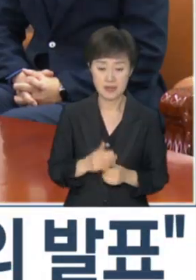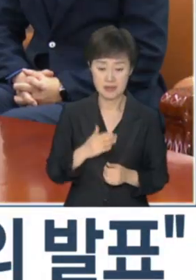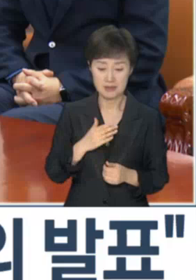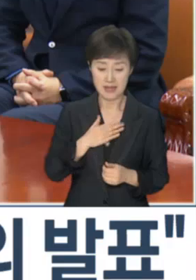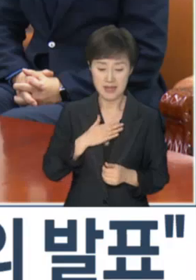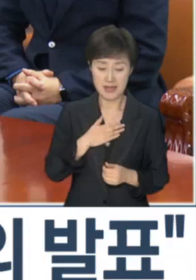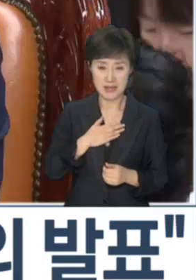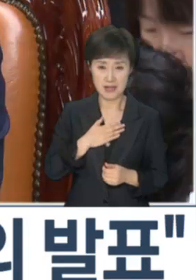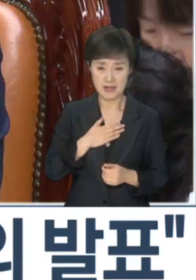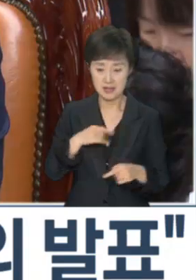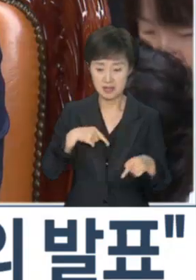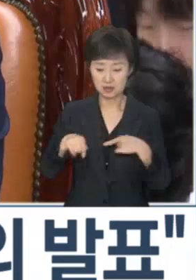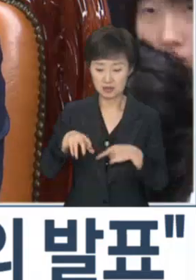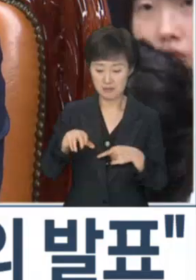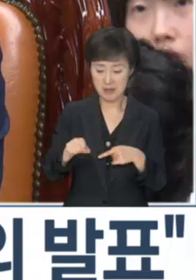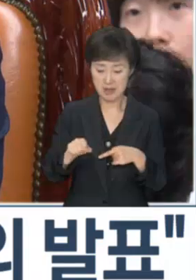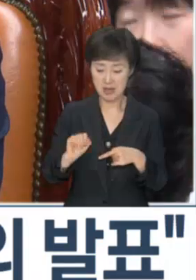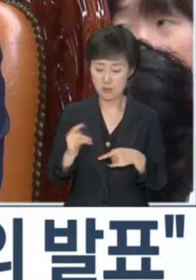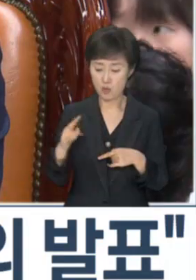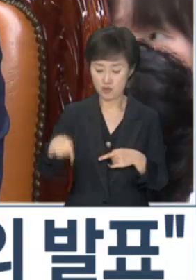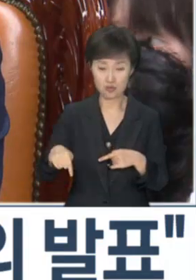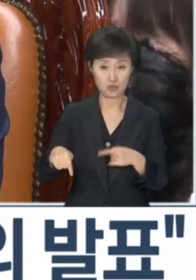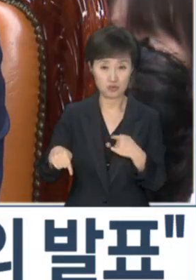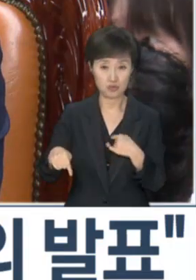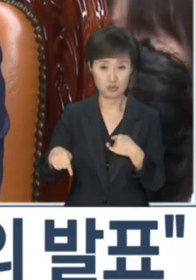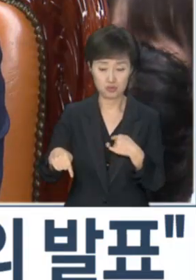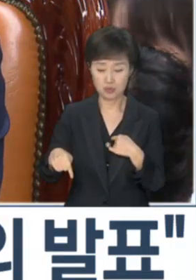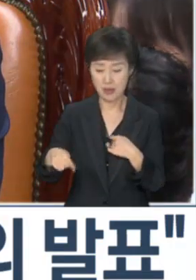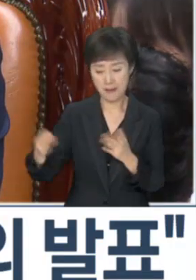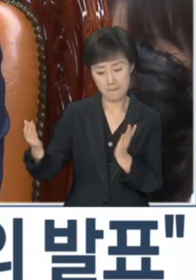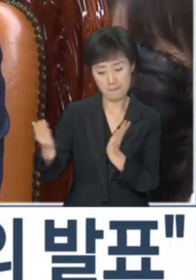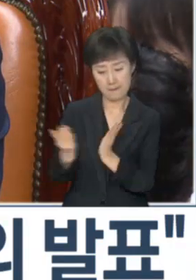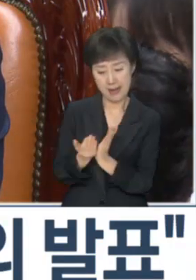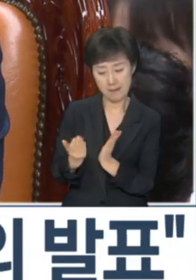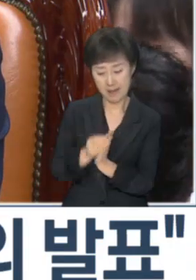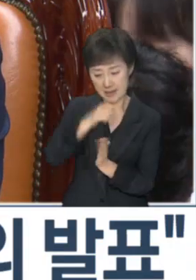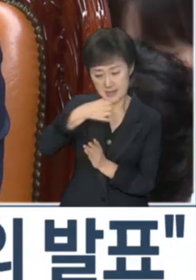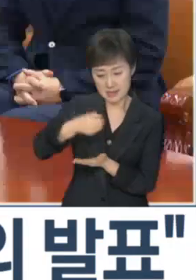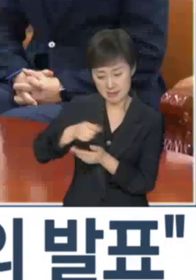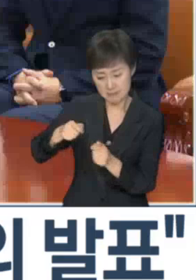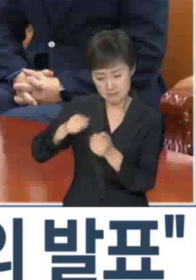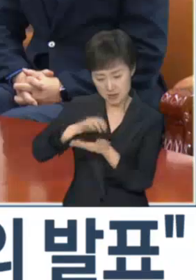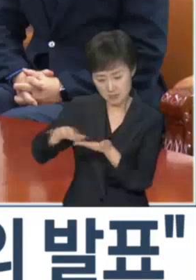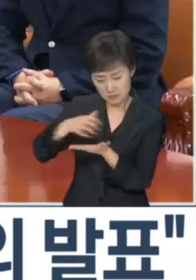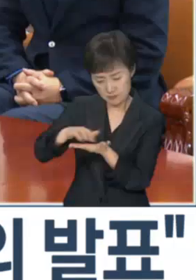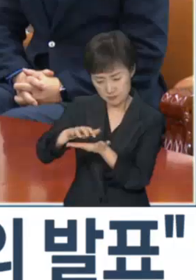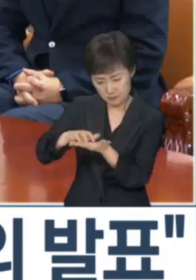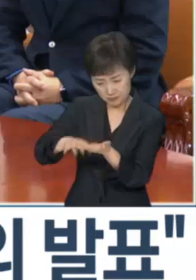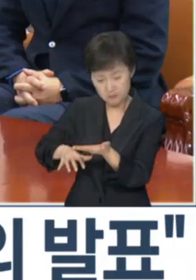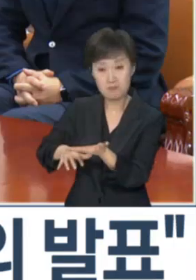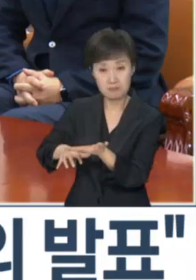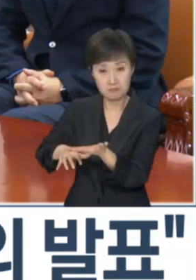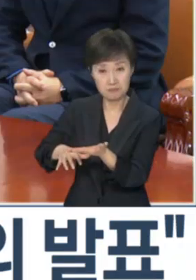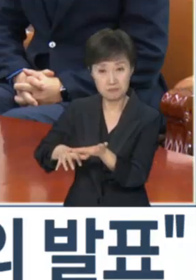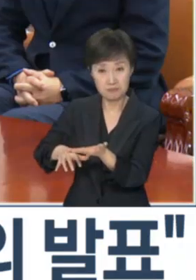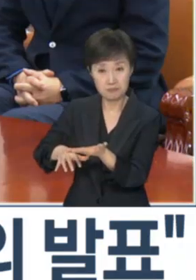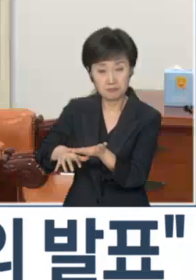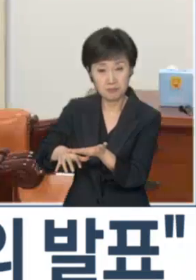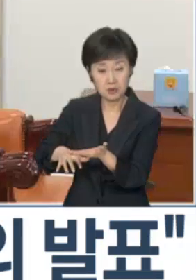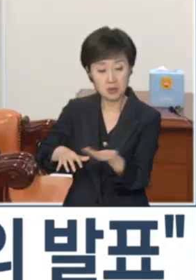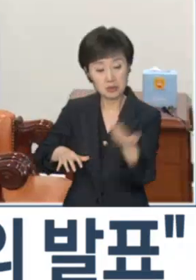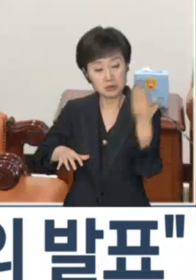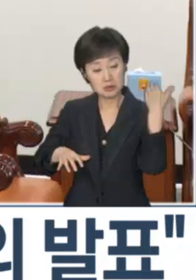잡으면 보수 정당이다. 그러면 보수 정당에 맞는 그런 캐리어로 예산을 가져가고 싶어하고 근데